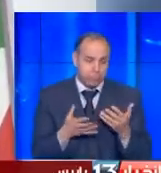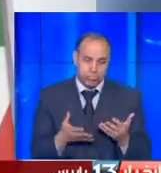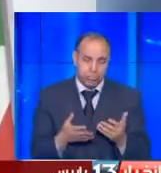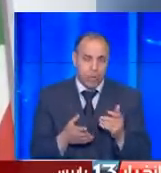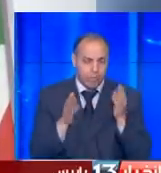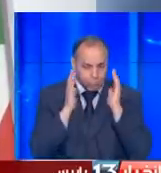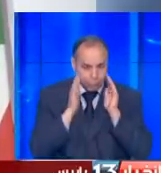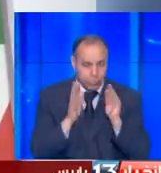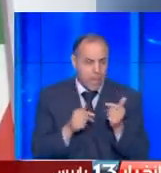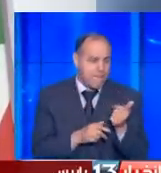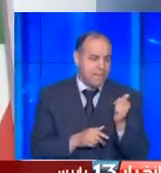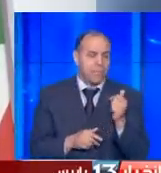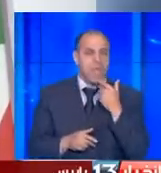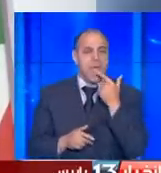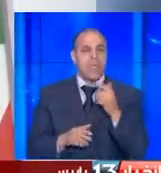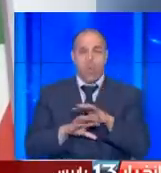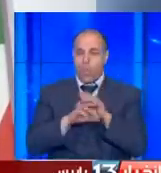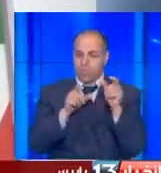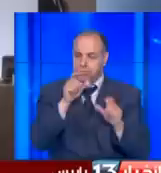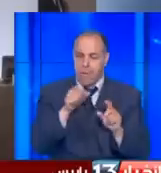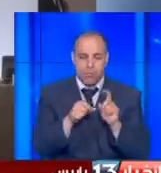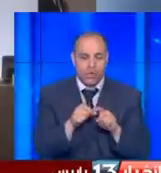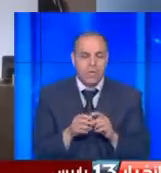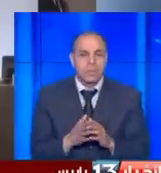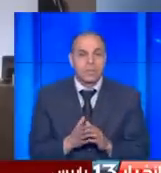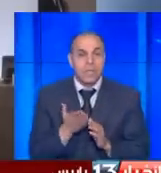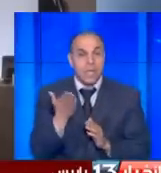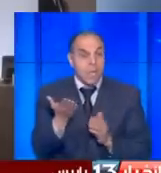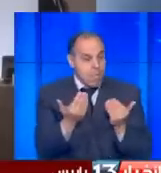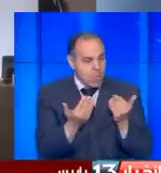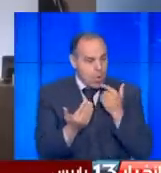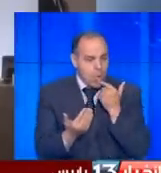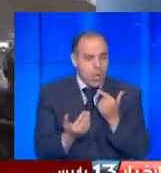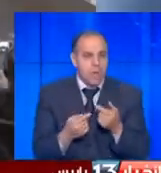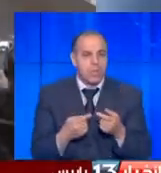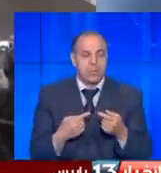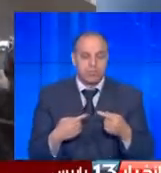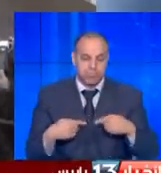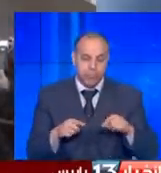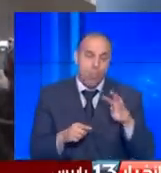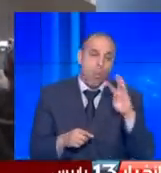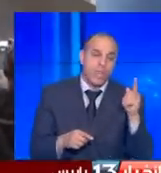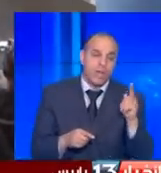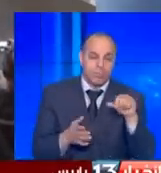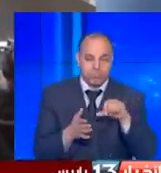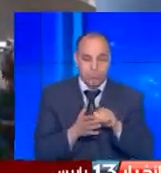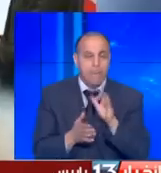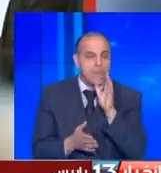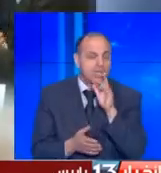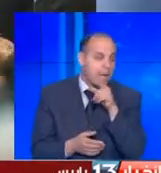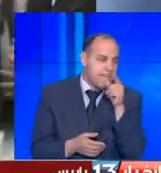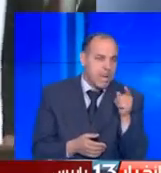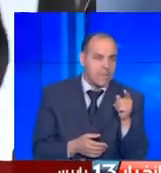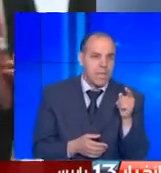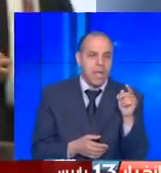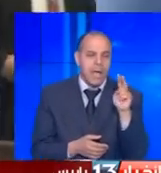تم التركيز عليها أمس ومن كل الأطراف المشاركة. ومن المنتظر أن يعقد مؤتمر آخر في العاصمة البلجيكية بروكسل